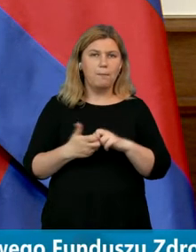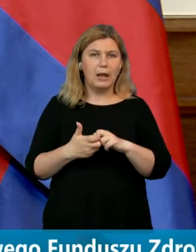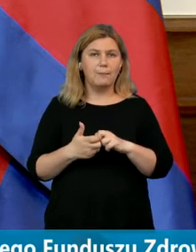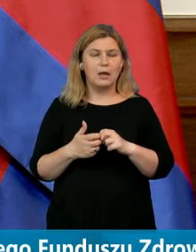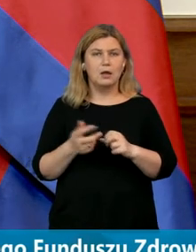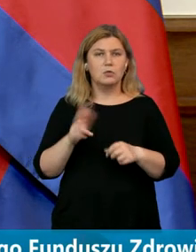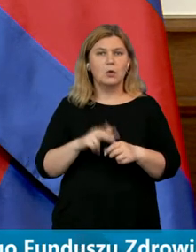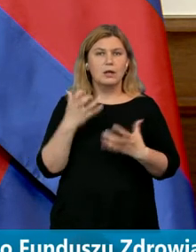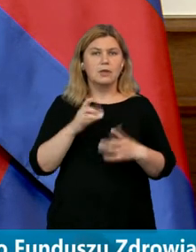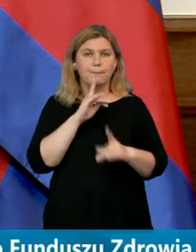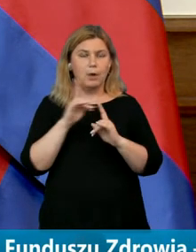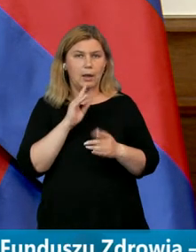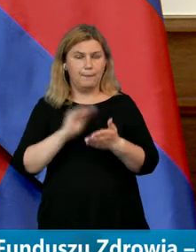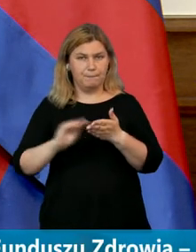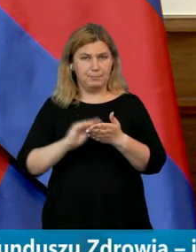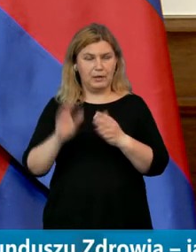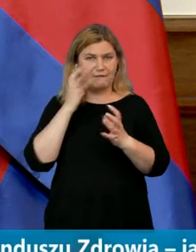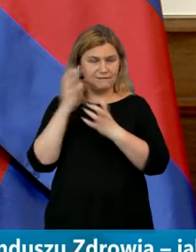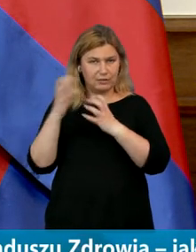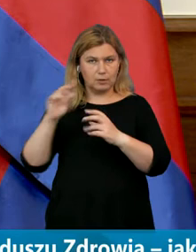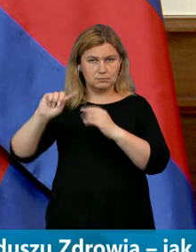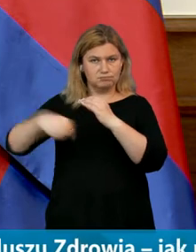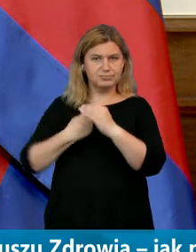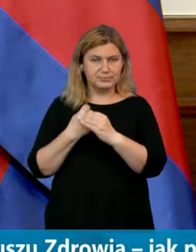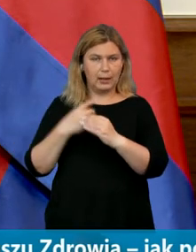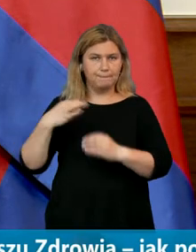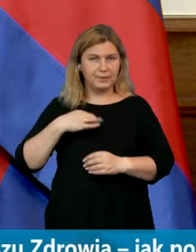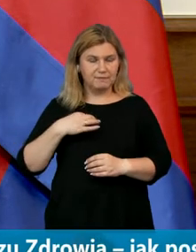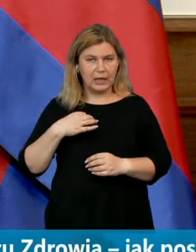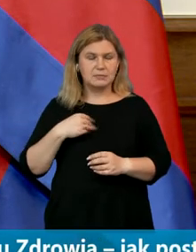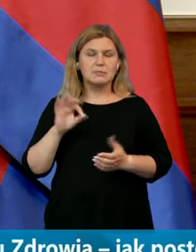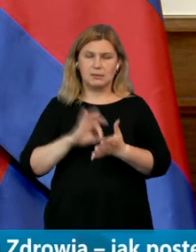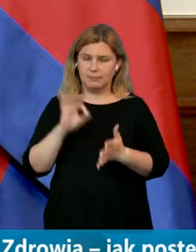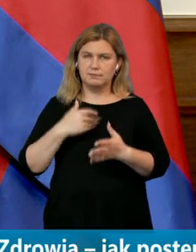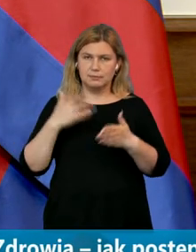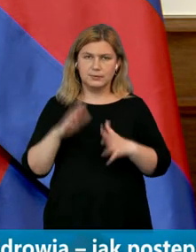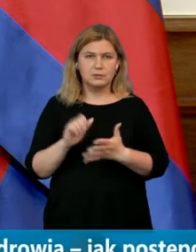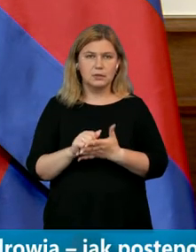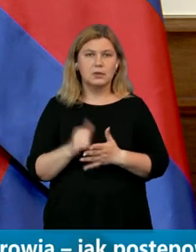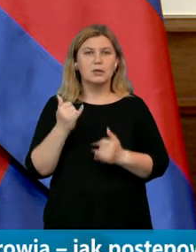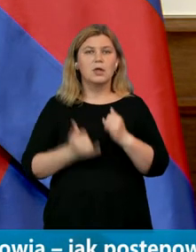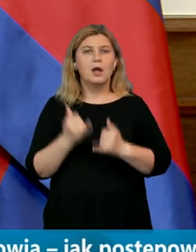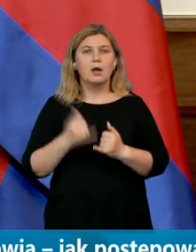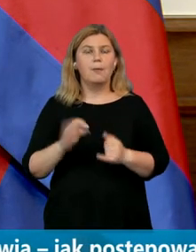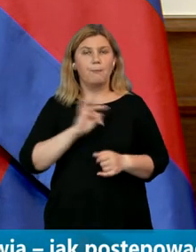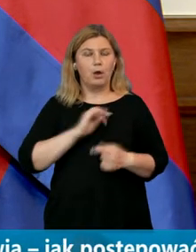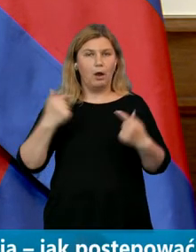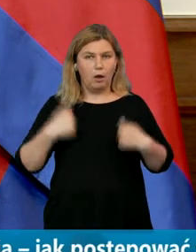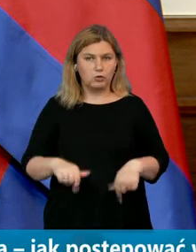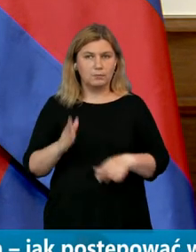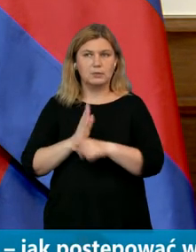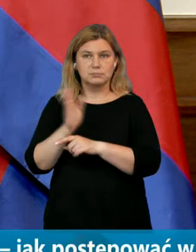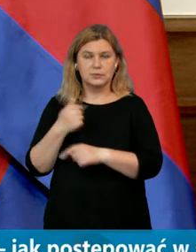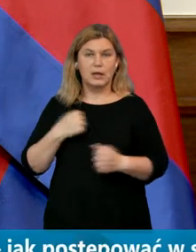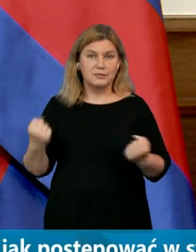chcielibyście porozmawiać, piszcie w wiadomościach prywatnych, na pewno się tym zajmiemy. Jeżeli będzie potrzeba mojej osobistej interwencji, to